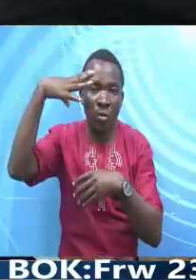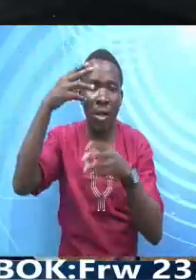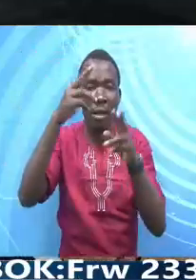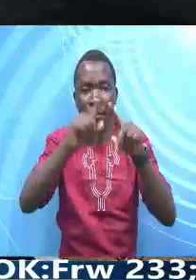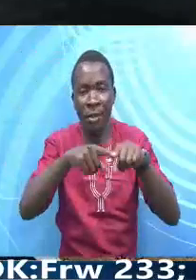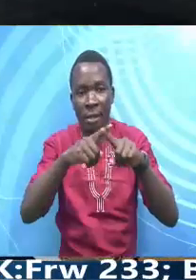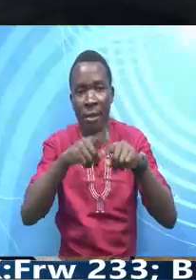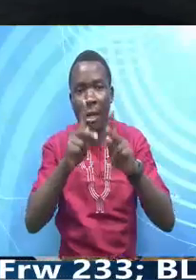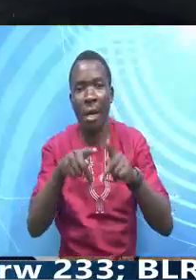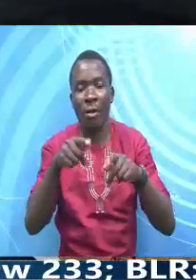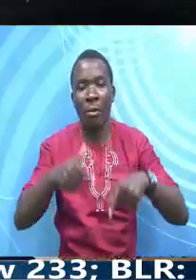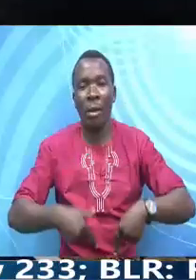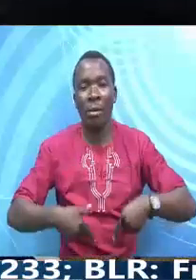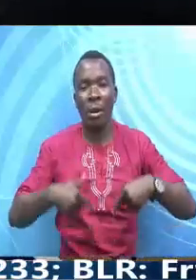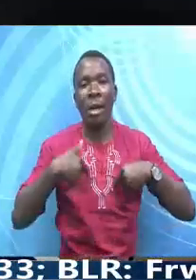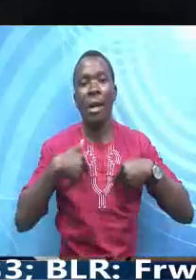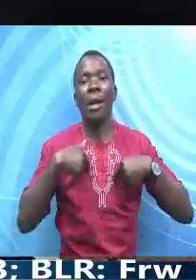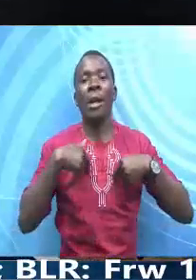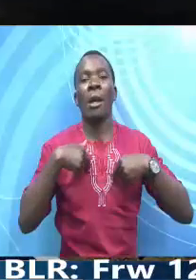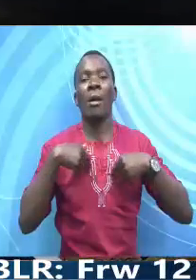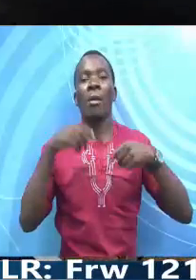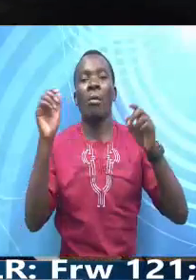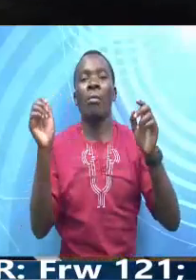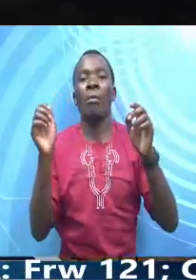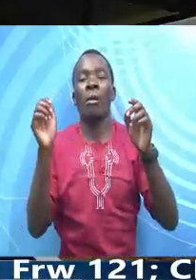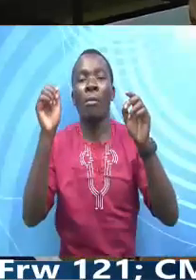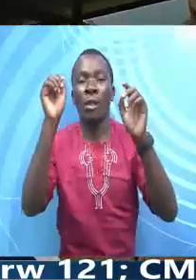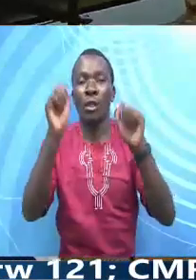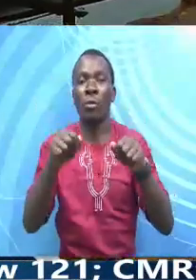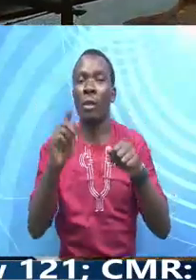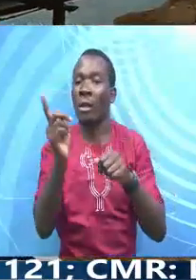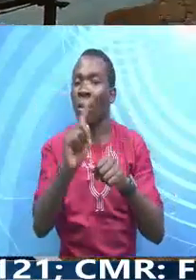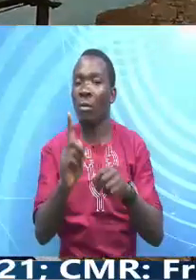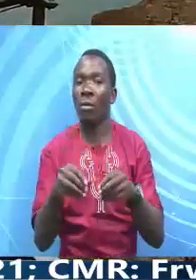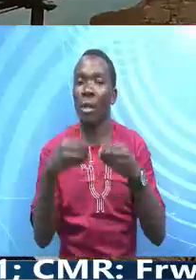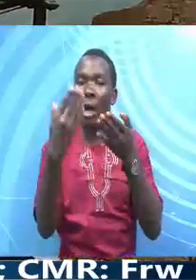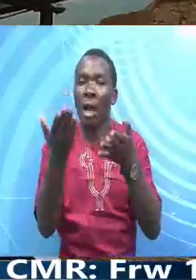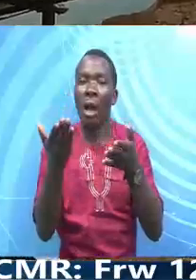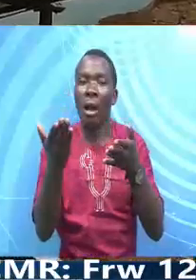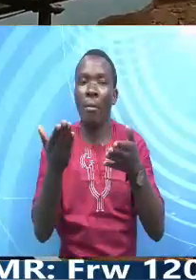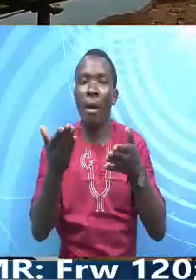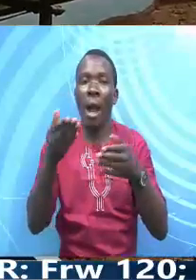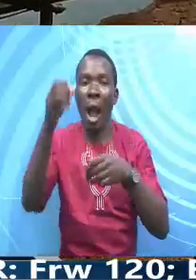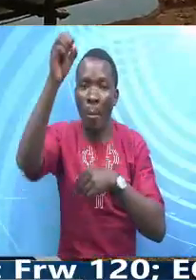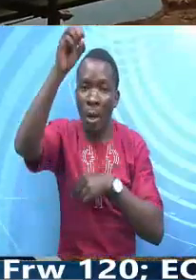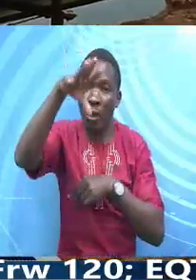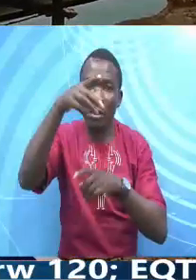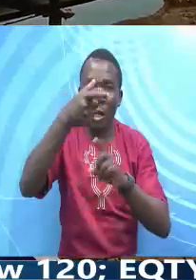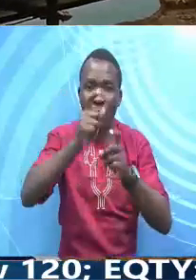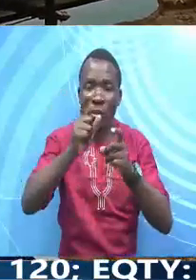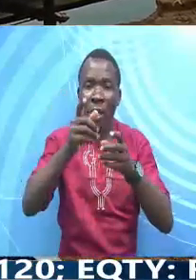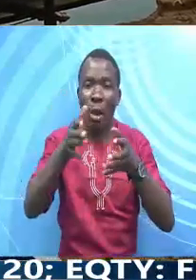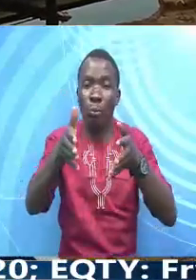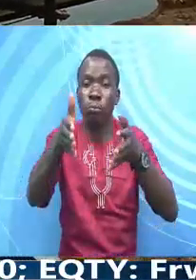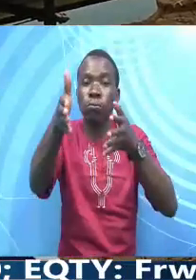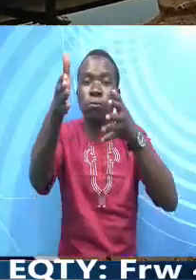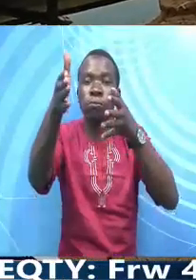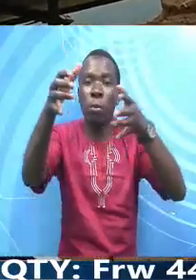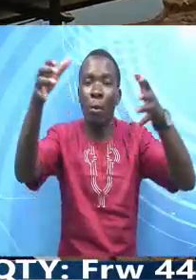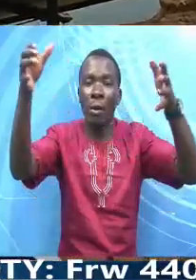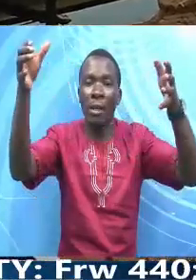batuye bashobora kudahabwa amashanyarazi yo aturutse ku muyoboro mugari bitewe n'uburyo yahenda kugira